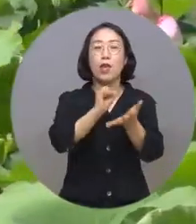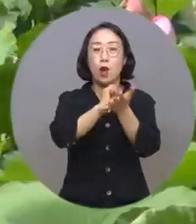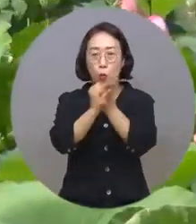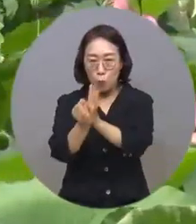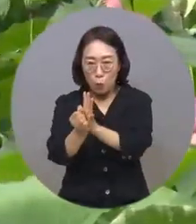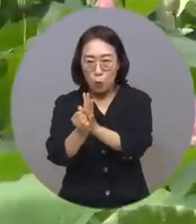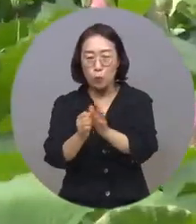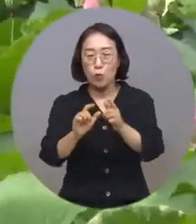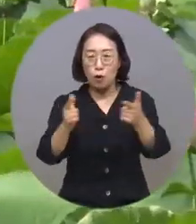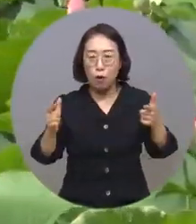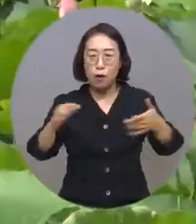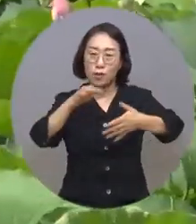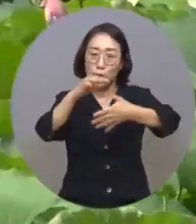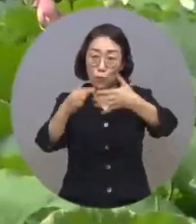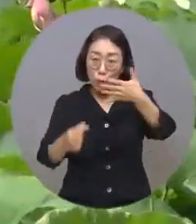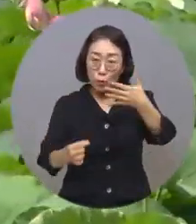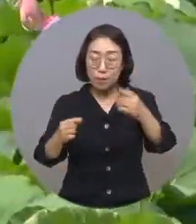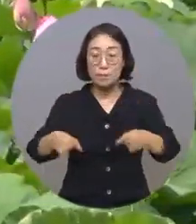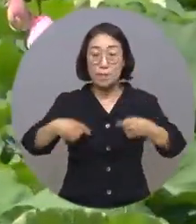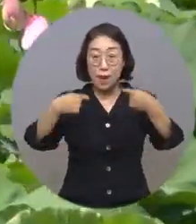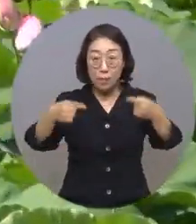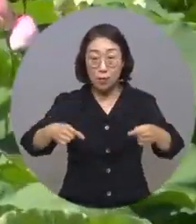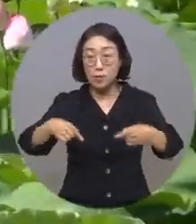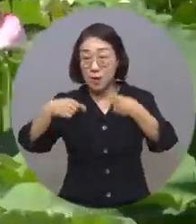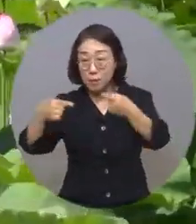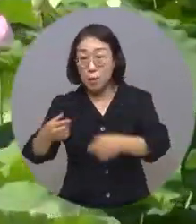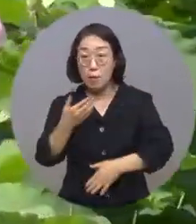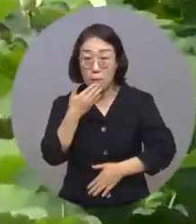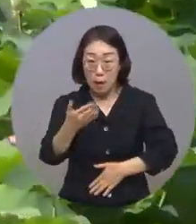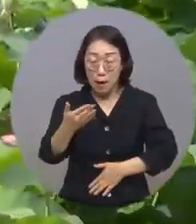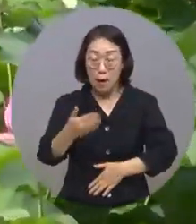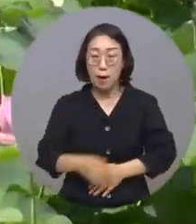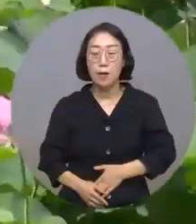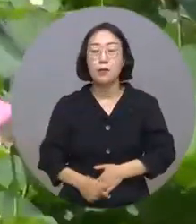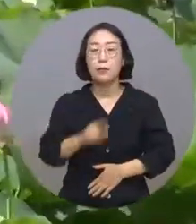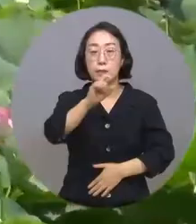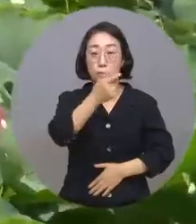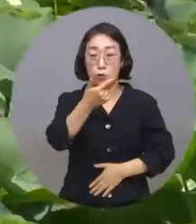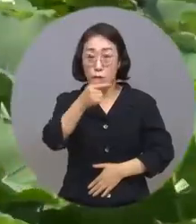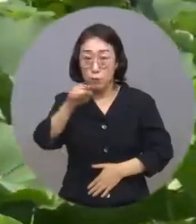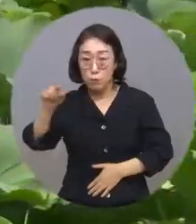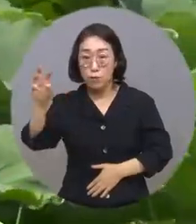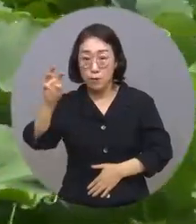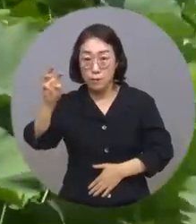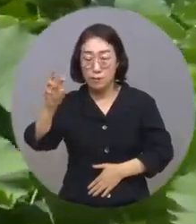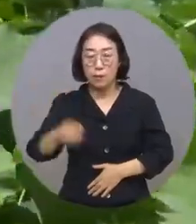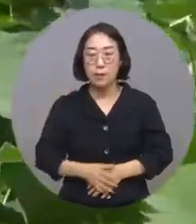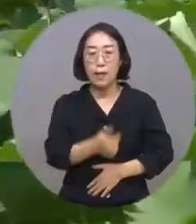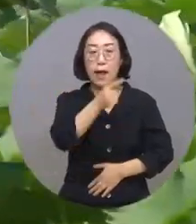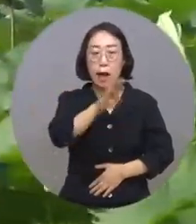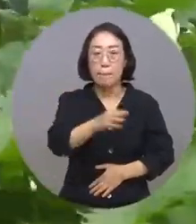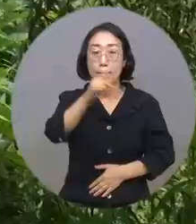다채로운 행사를 동시에 즐길 수 있으며 이달 16일부터 30일까지 합덕제와